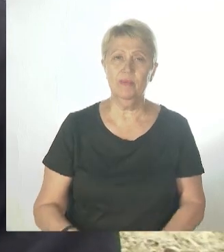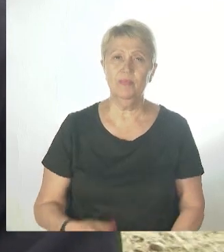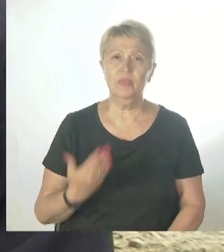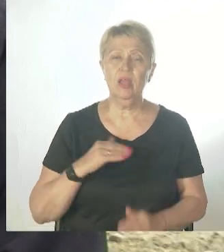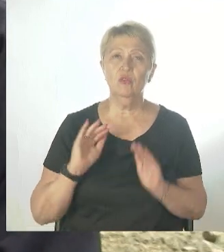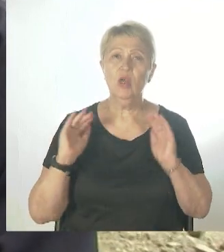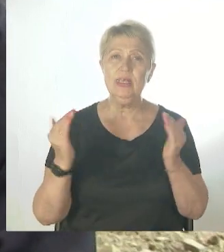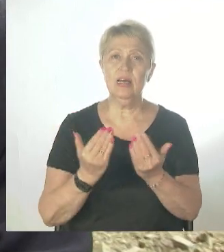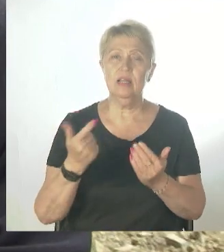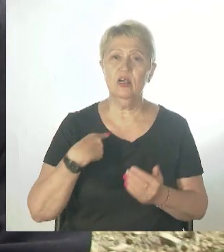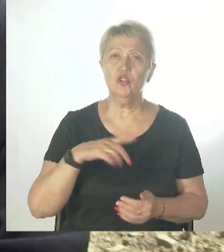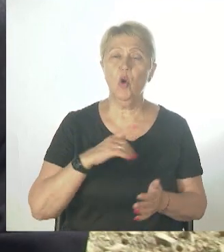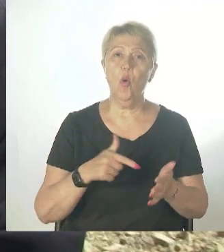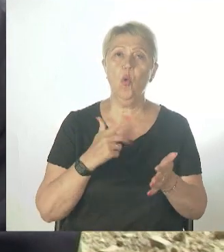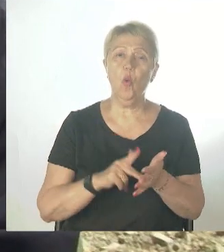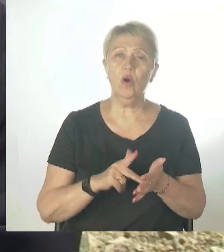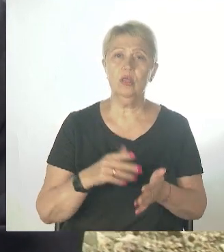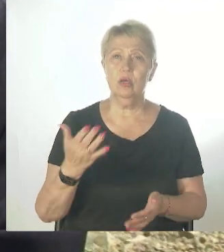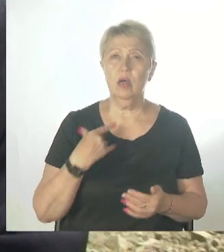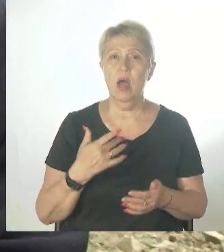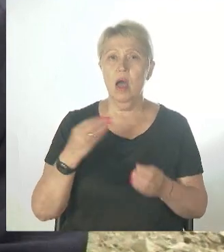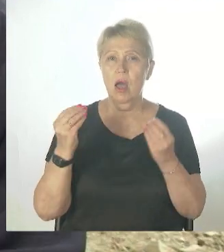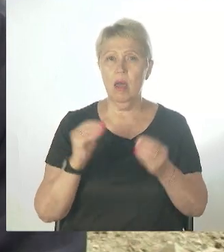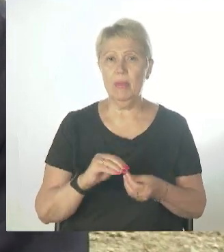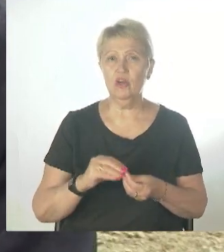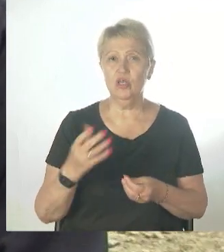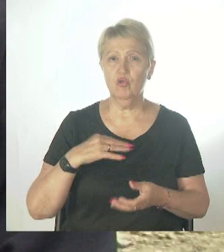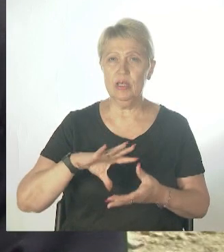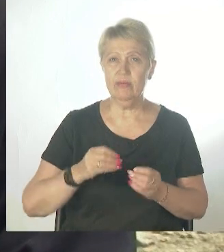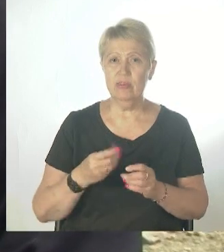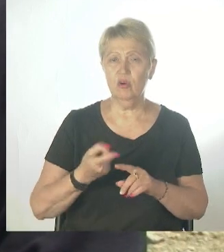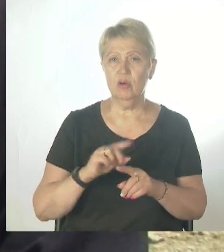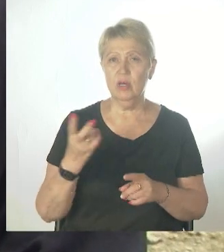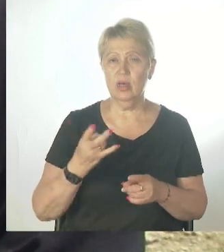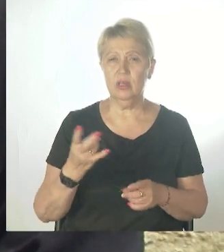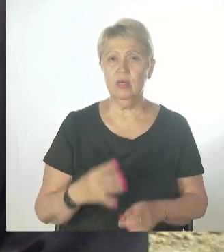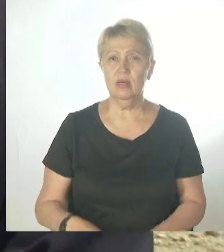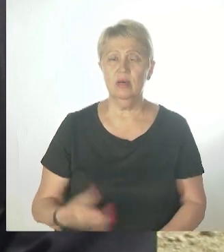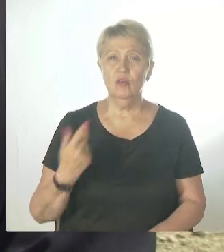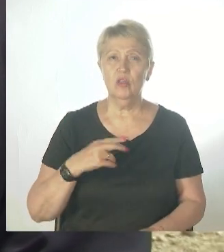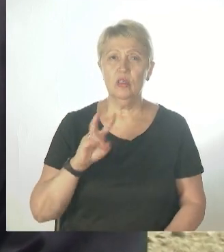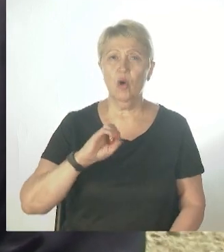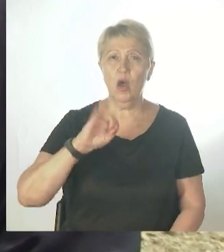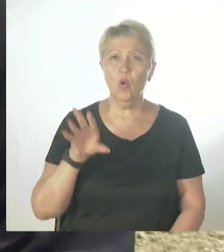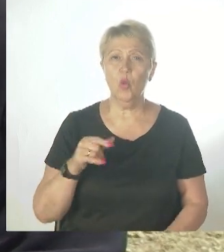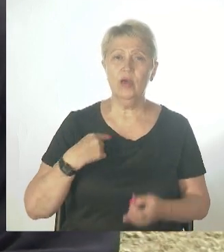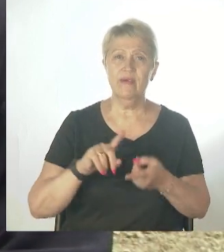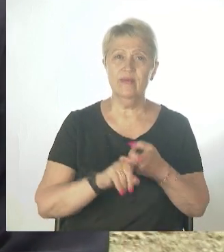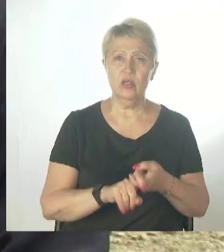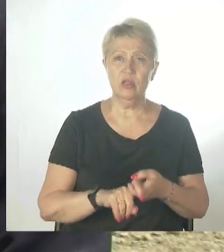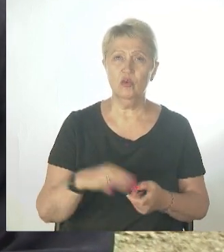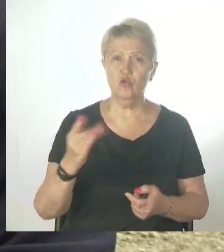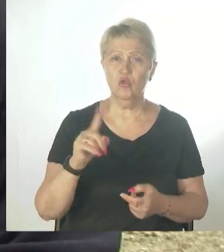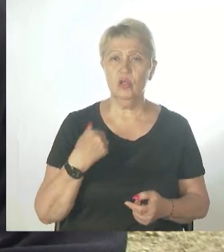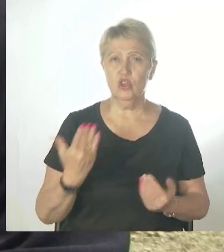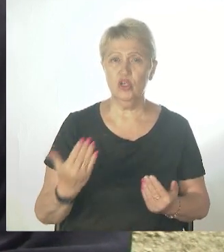оградил наш город. Ну, прежде всего, конечно, здесь вот и моровое поветрие, вот это коронавирусное поветрие, что больше всего нас сейчас